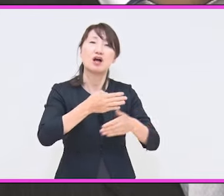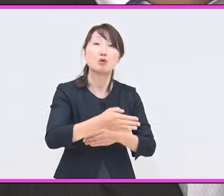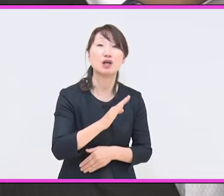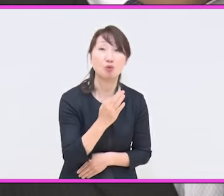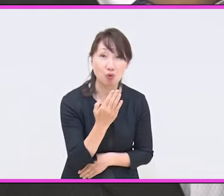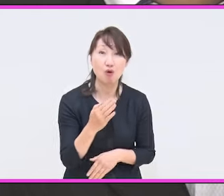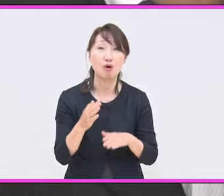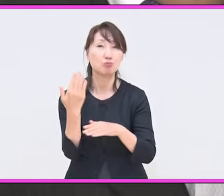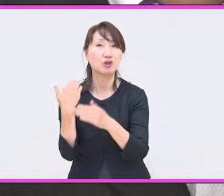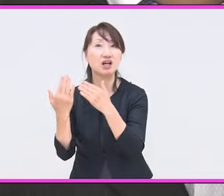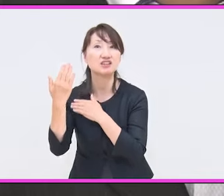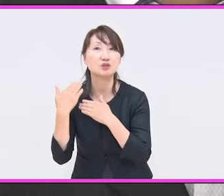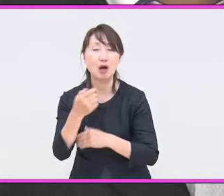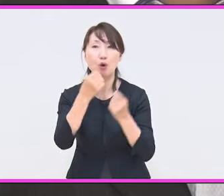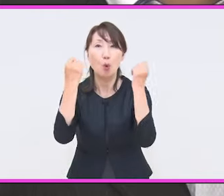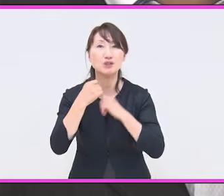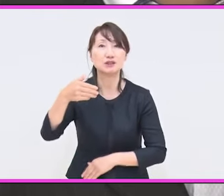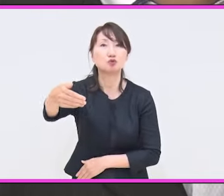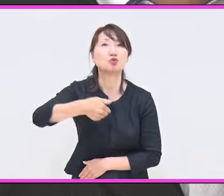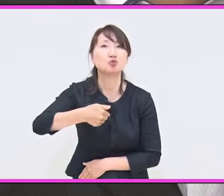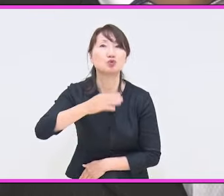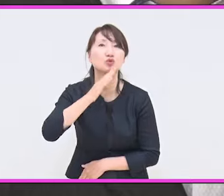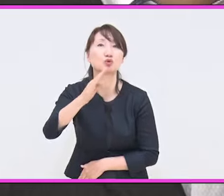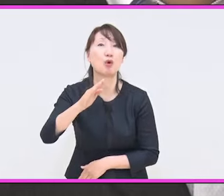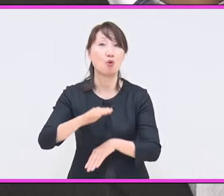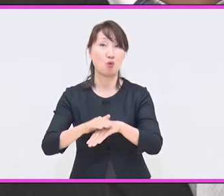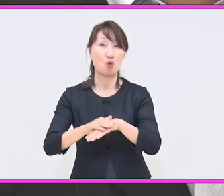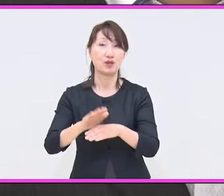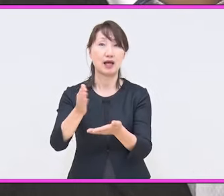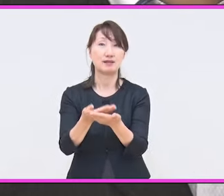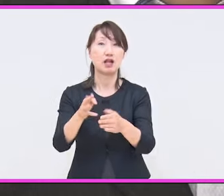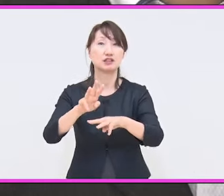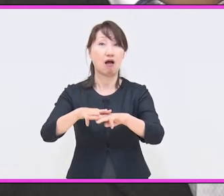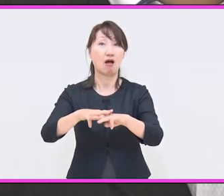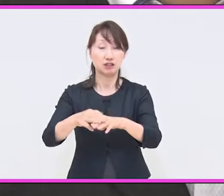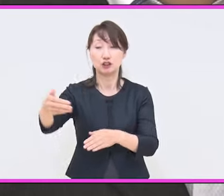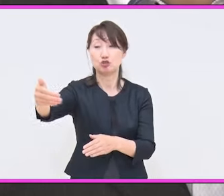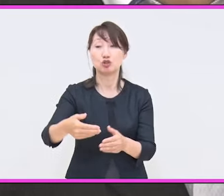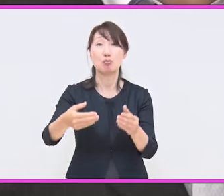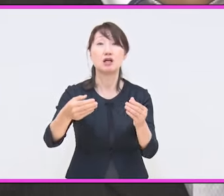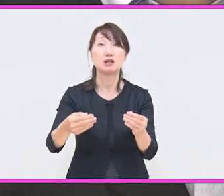もう本当に個人輸入だからあの成田に着いたら税関から電話かかってきて